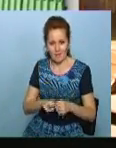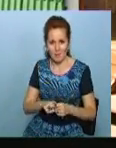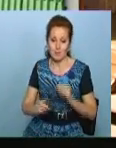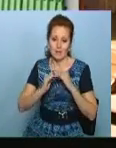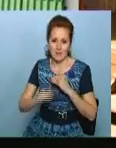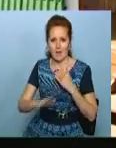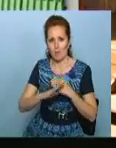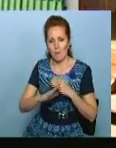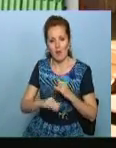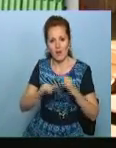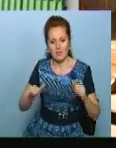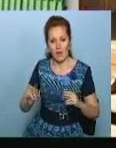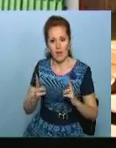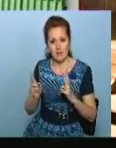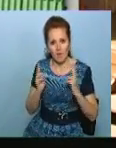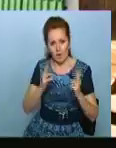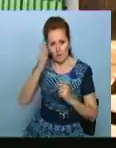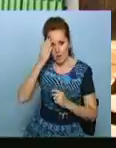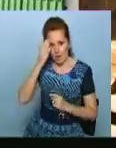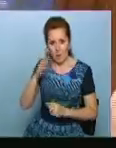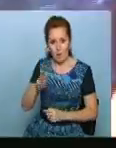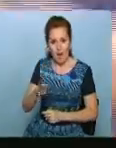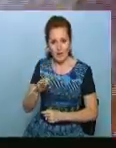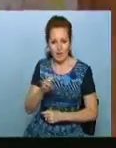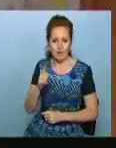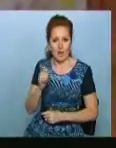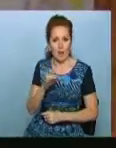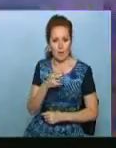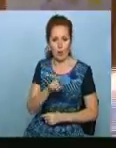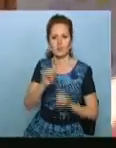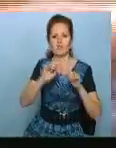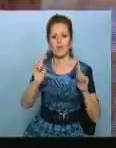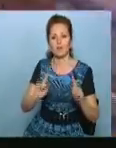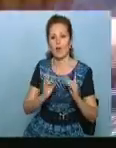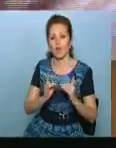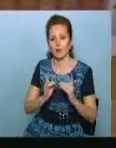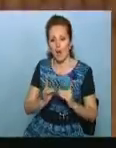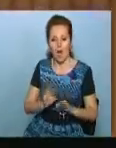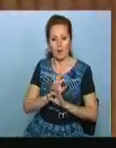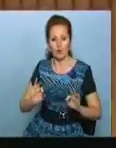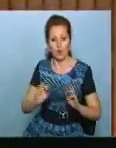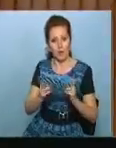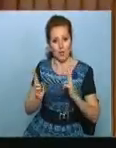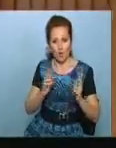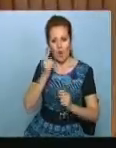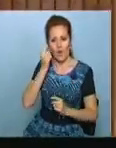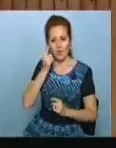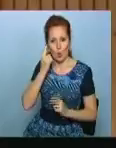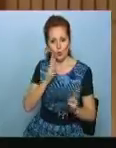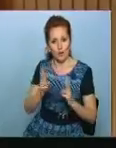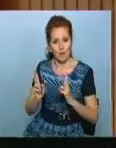развитии танцевального таланта и Марине Загребиной. Сейчас она звезда интерната. Зажигательно танцует восточные танцы, которым научила